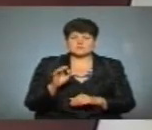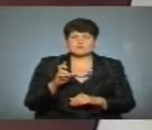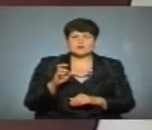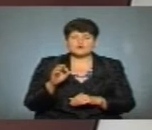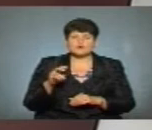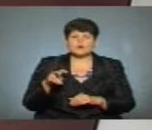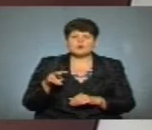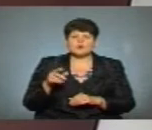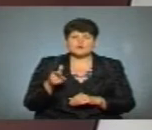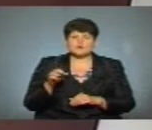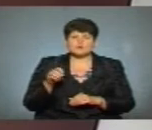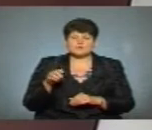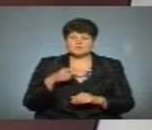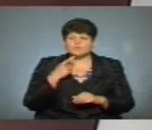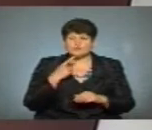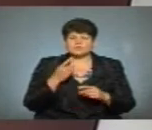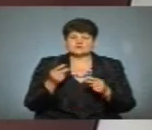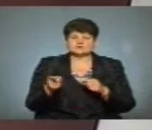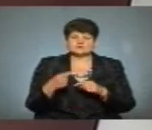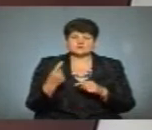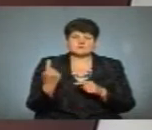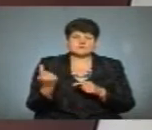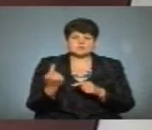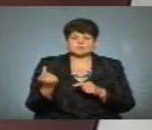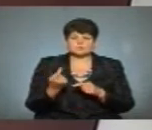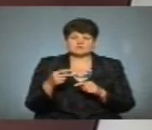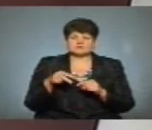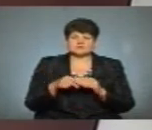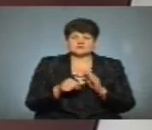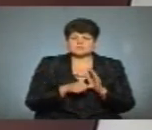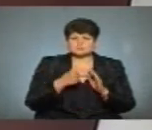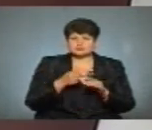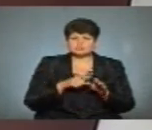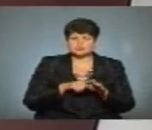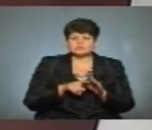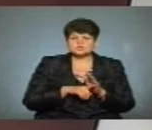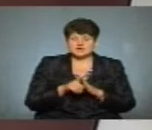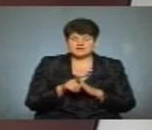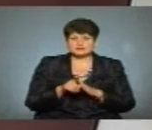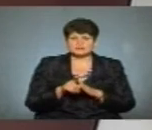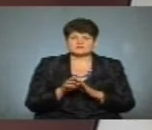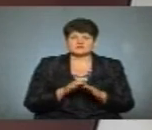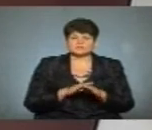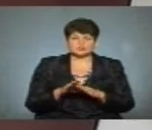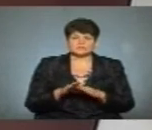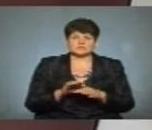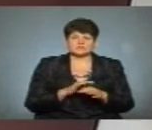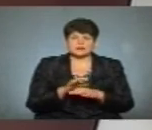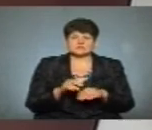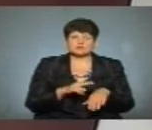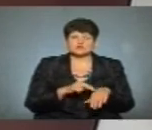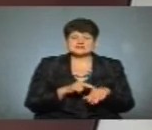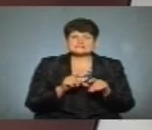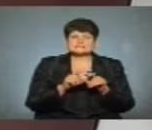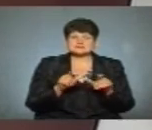каже, Тернопільщина – перша область, де в 2016 році почали реалізовувати проєкт «Поліцейська станція». За його словами, наразі